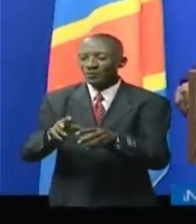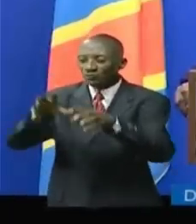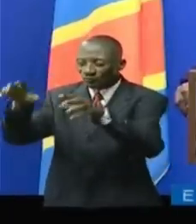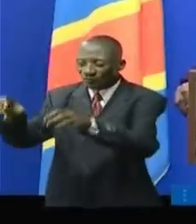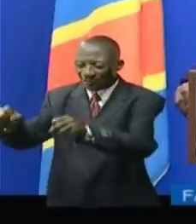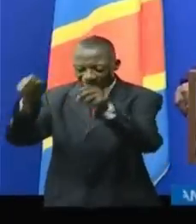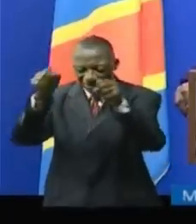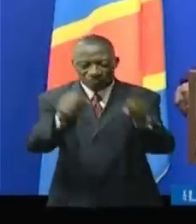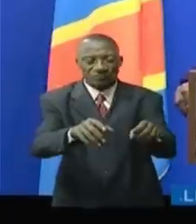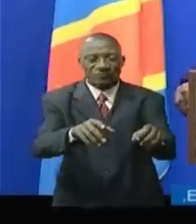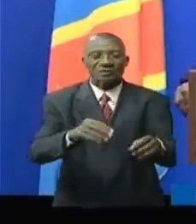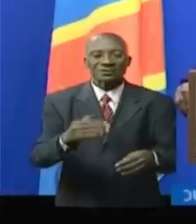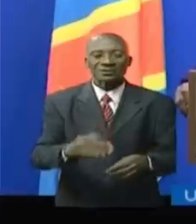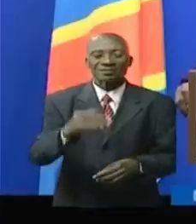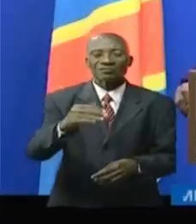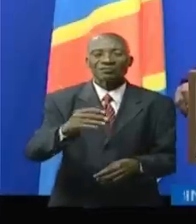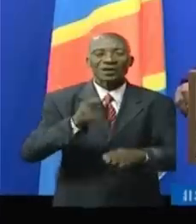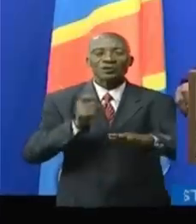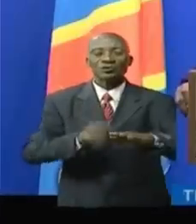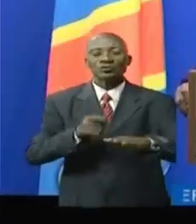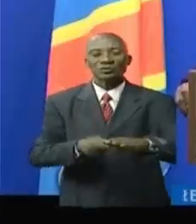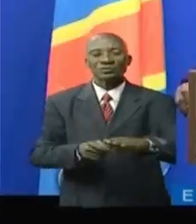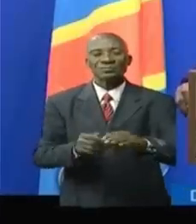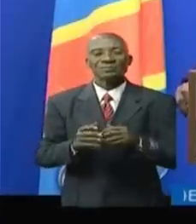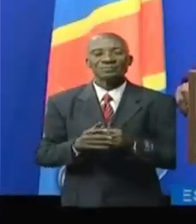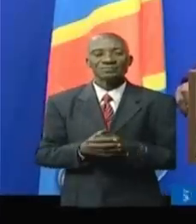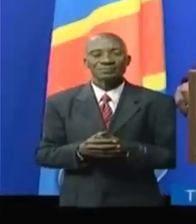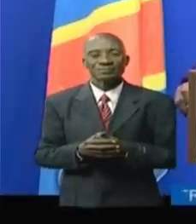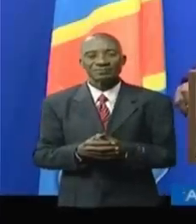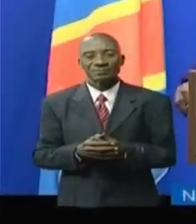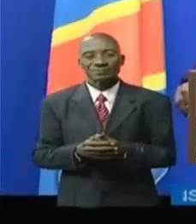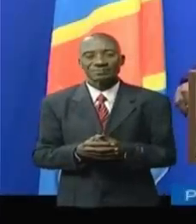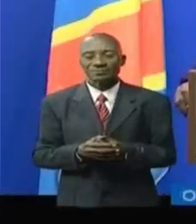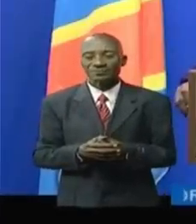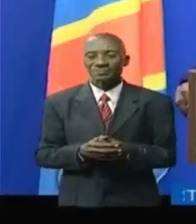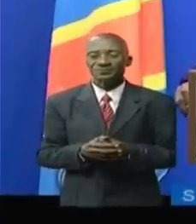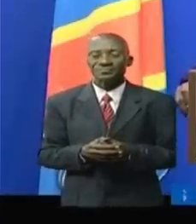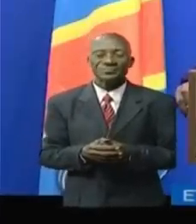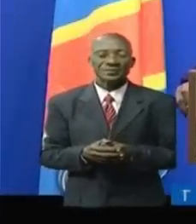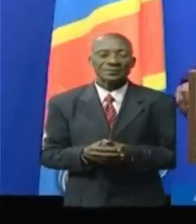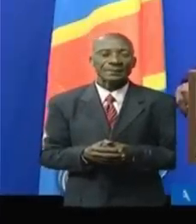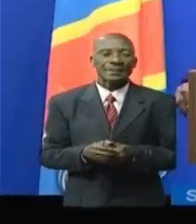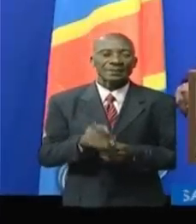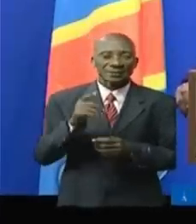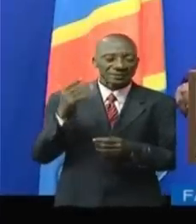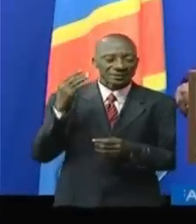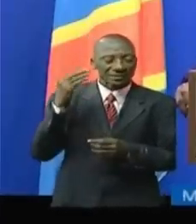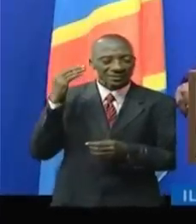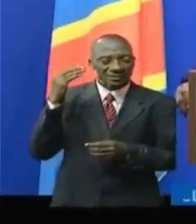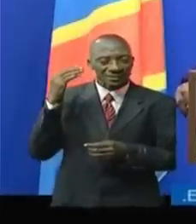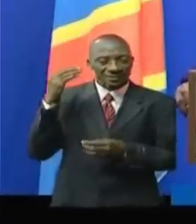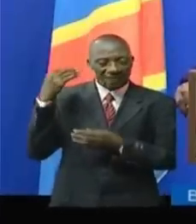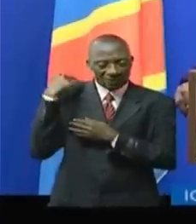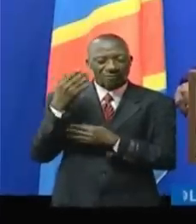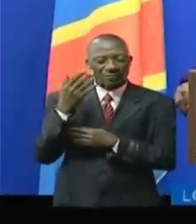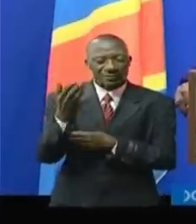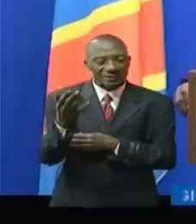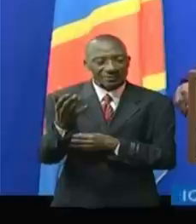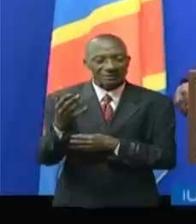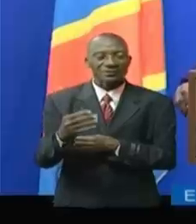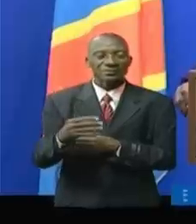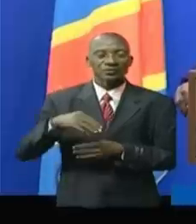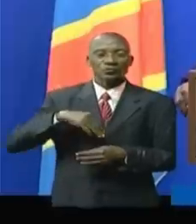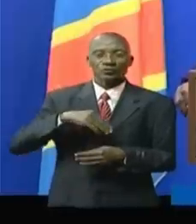que je viens ici de décrire et de dénoncer. Je demande enfin aux membres des